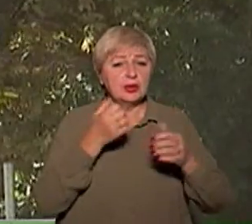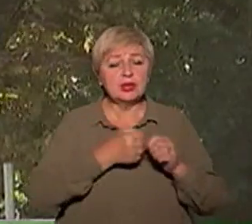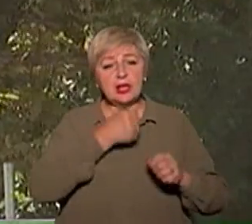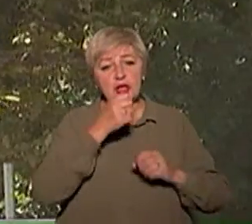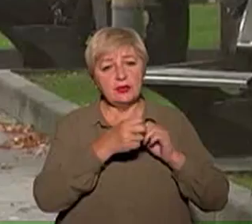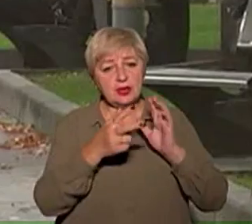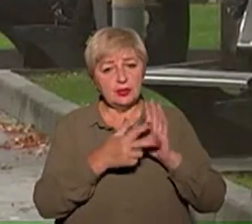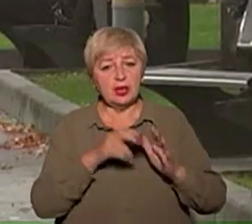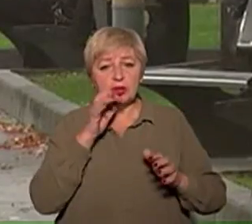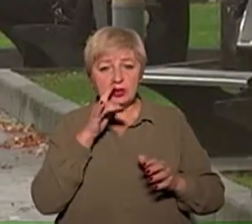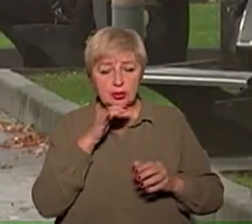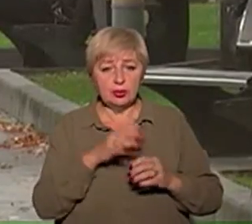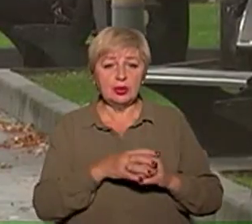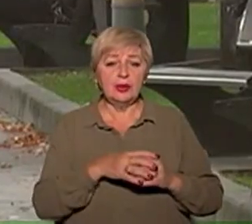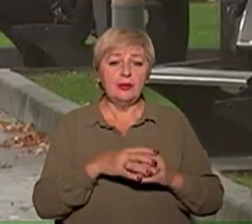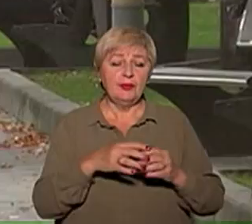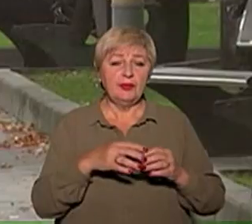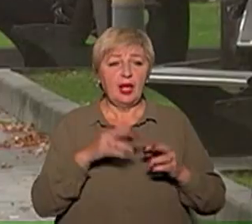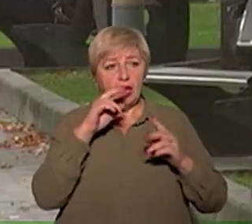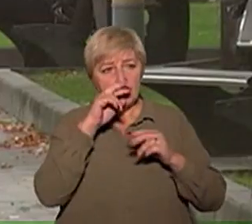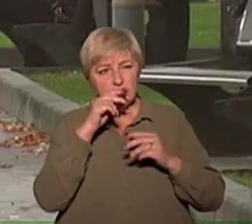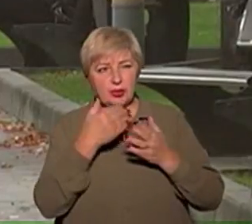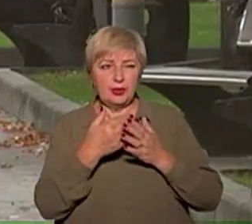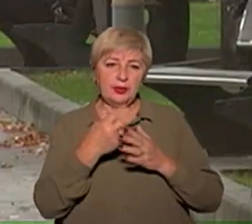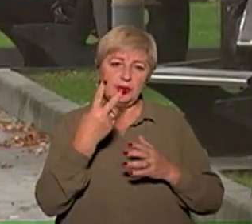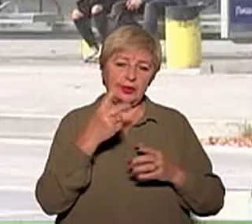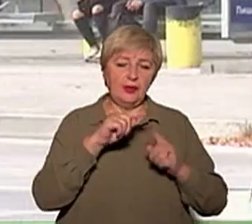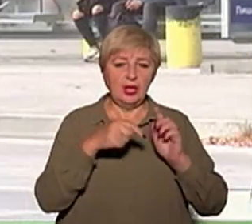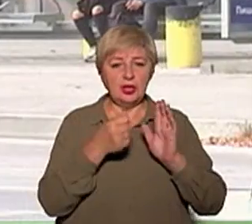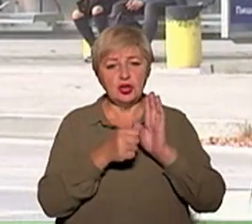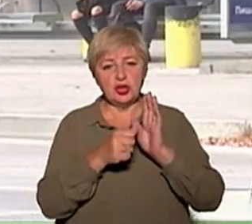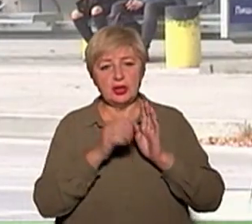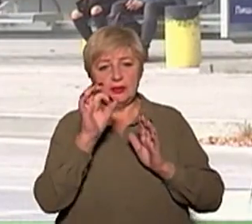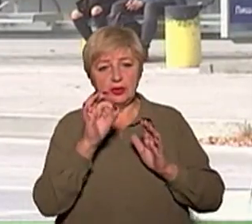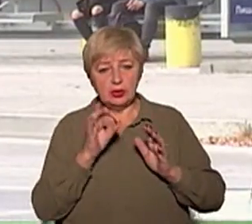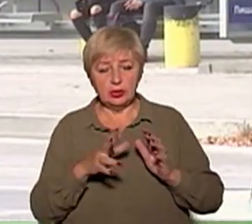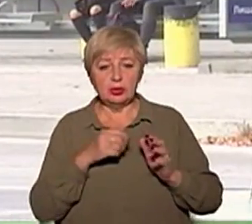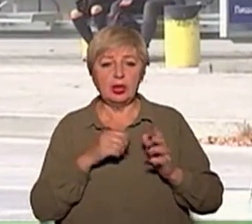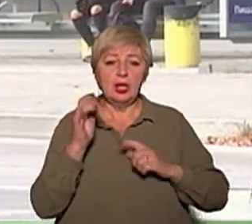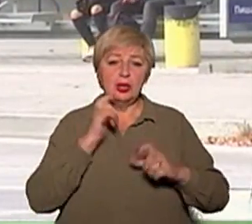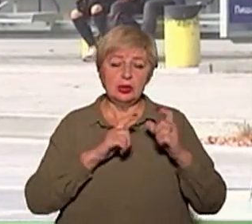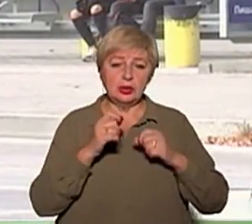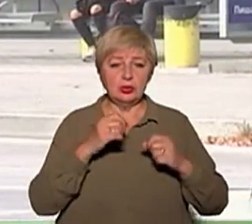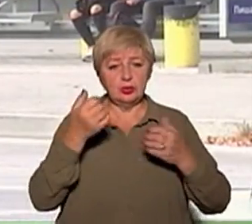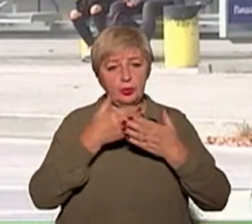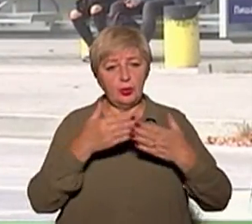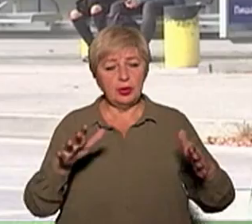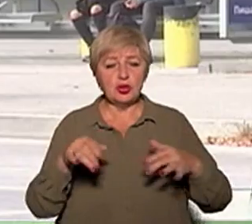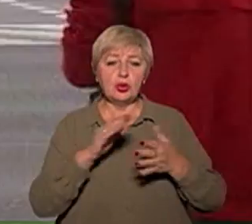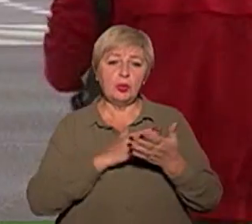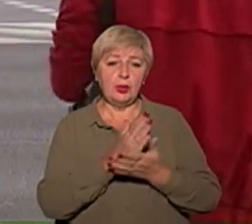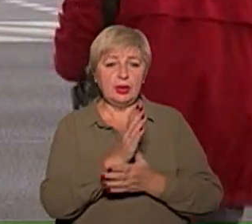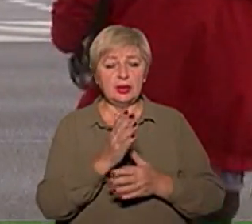інтерв'ю фейс-ту-фейс. Статистична похибка – 2,6%. Замовник дослідження – Інститут публічної політики і консалтингу